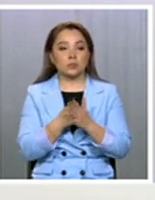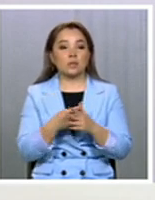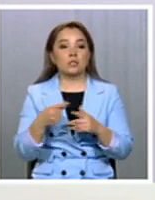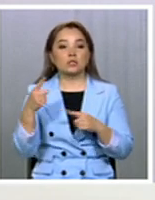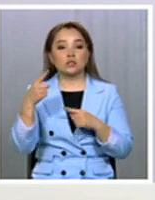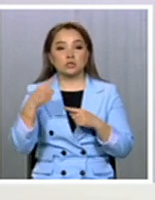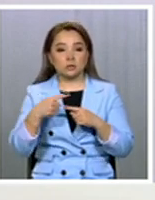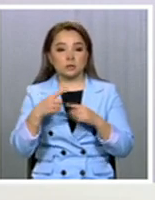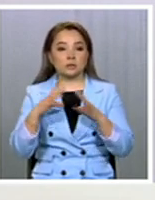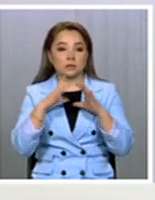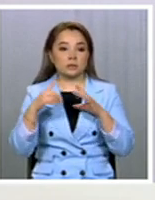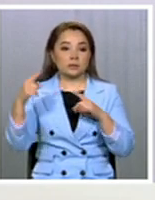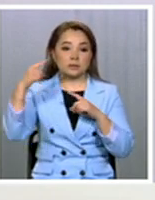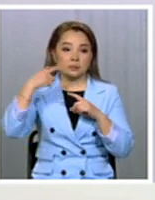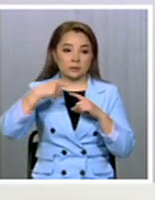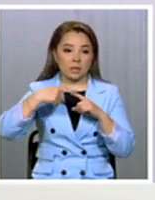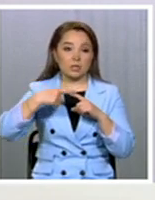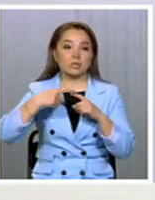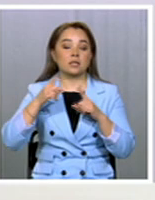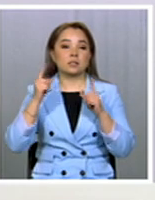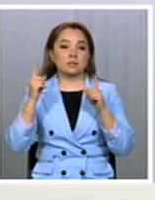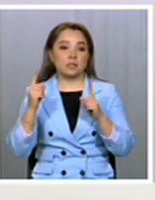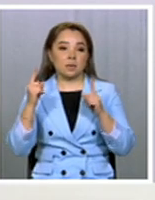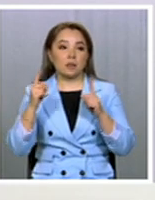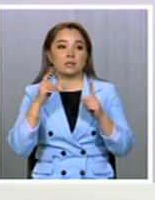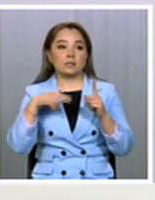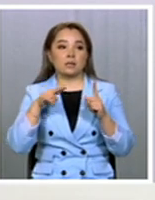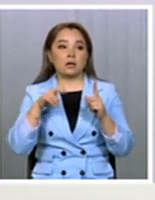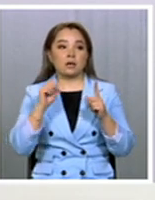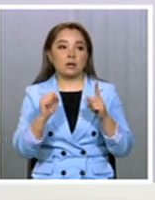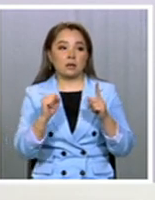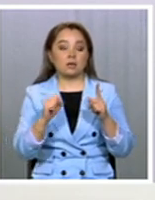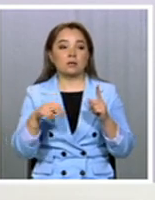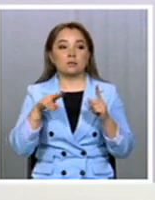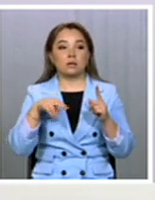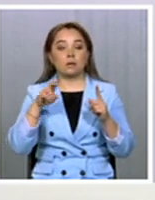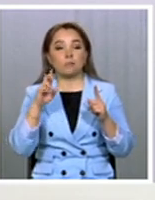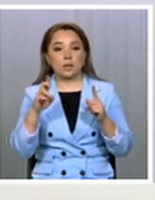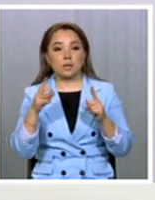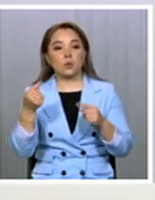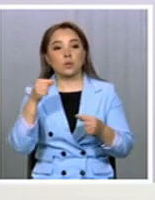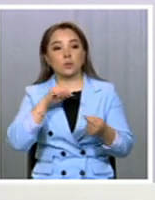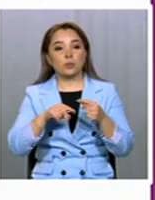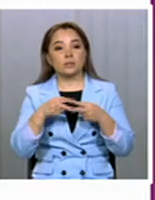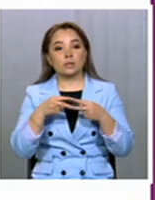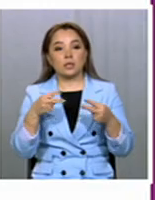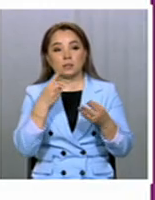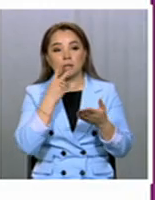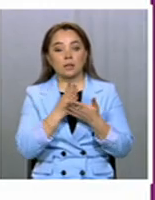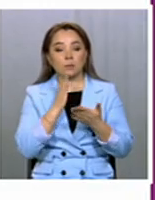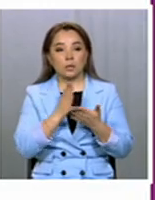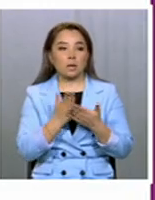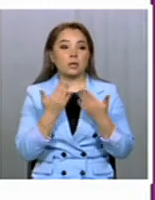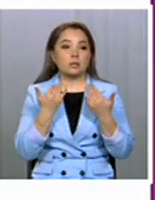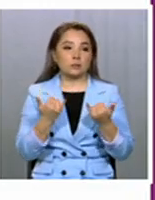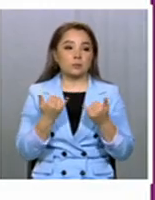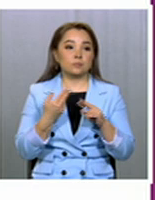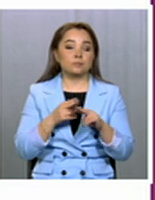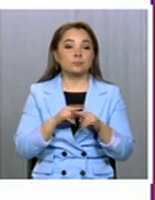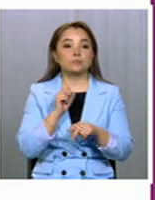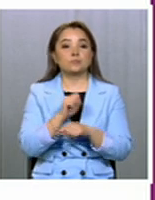нүктесіне дейінгі кесінділері, яғни ДА мен ДБ өзара тең болады. Сонымен